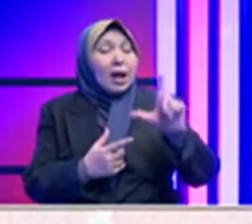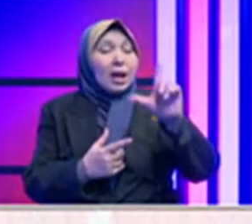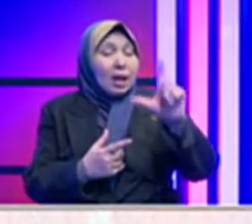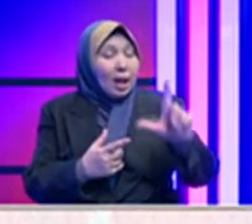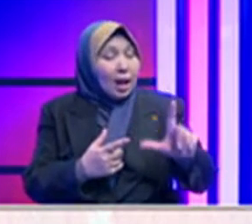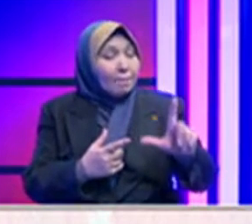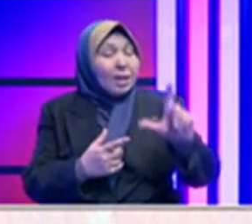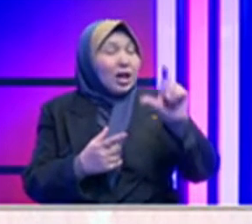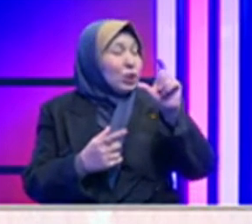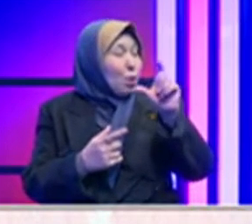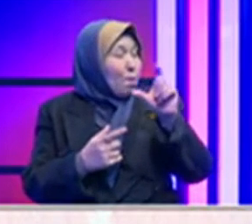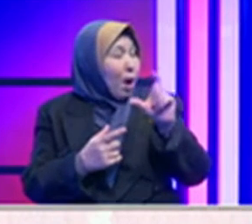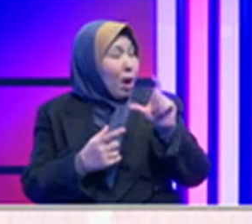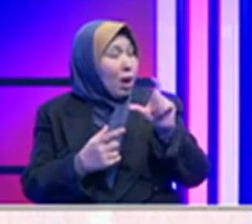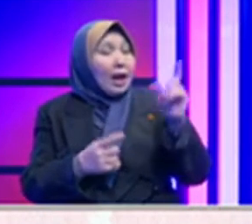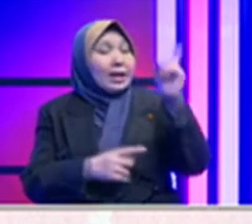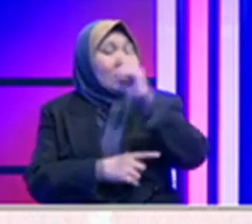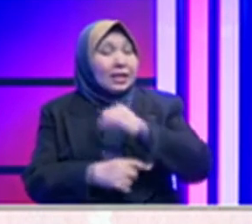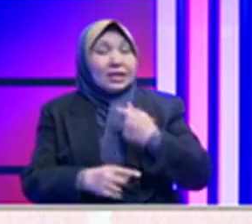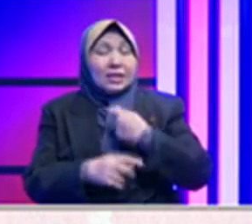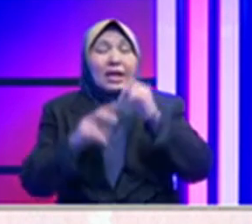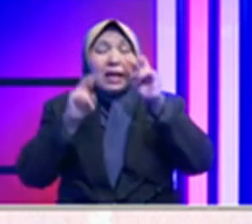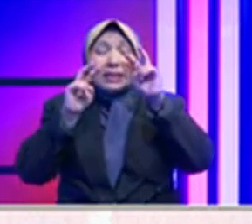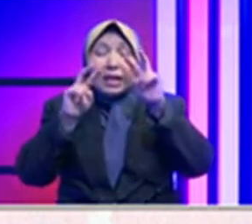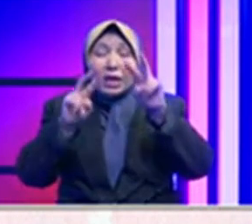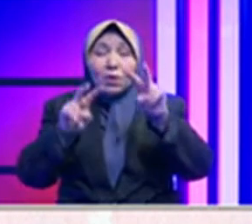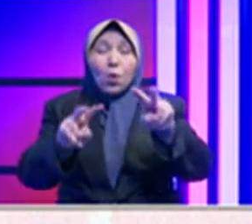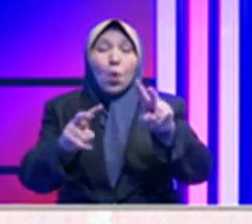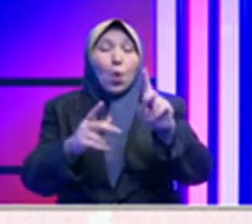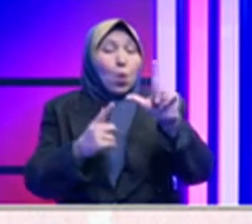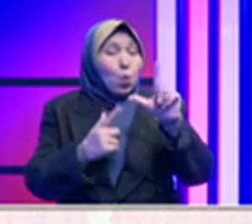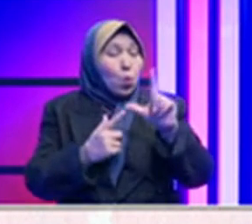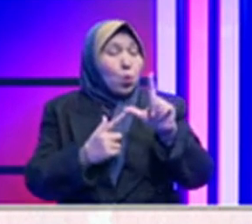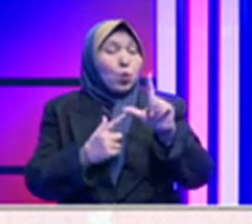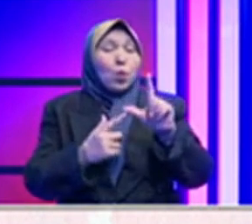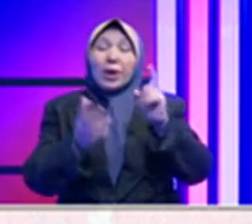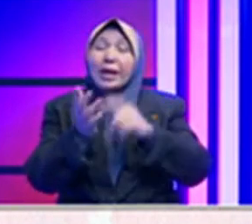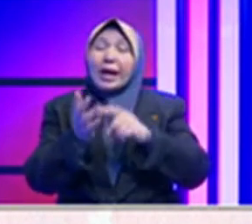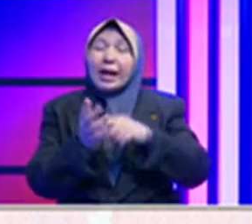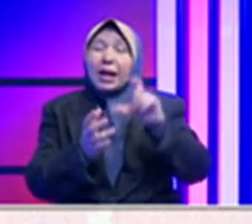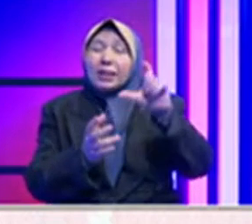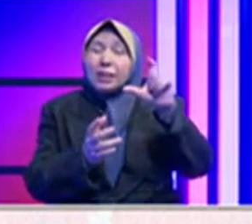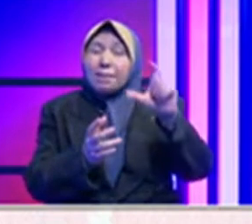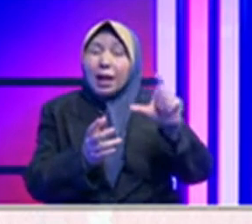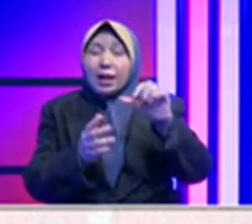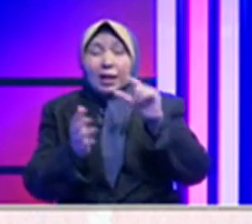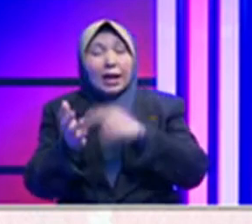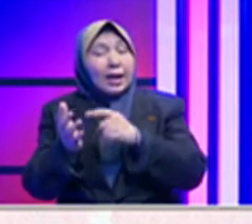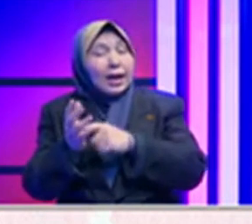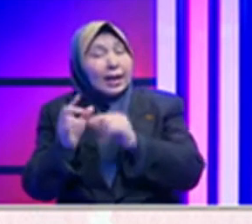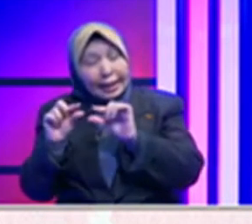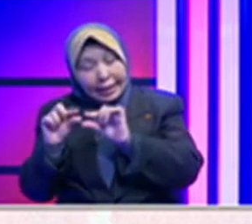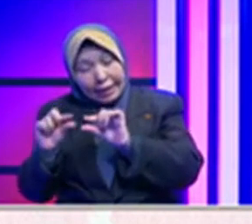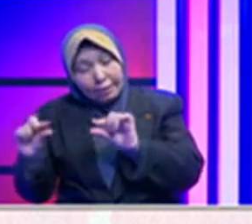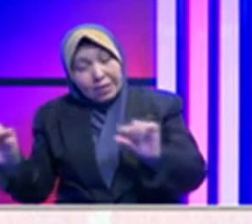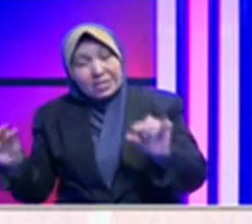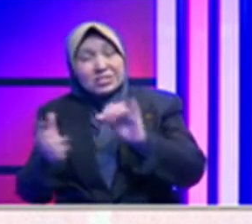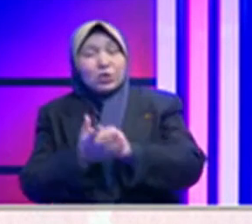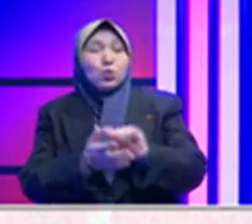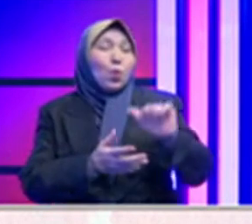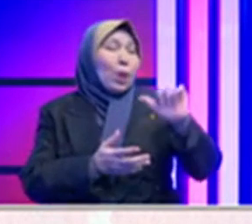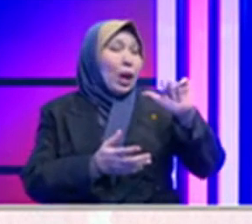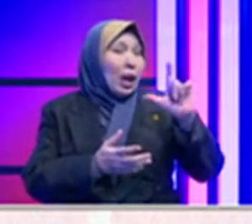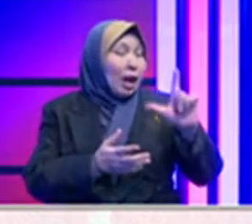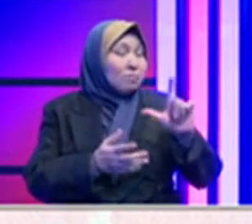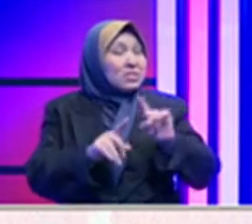yang tebal hari ini kita nak tengok pula Huruf kadang-kadang tebal kadang-kadang nipis yaitu huruf lam